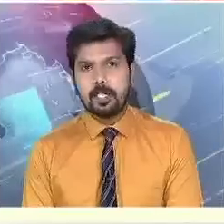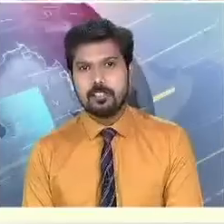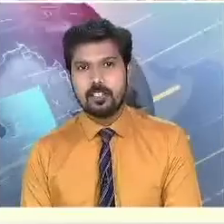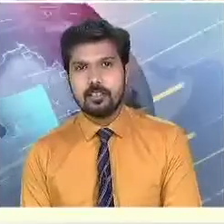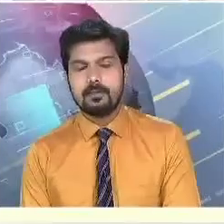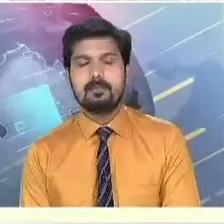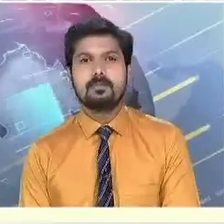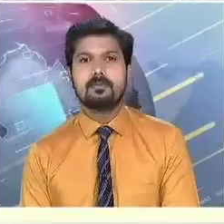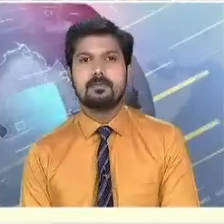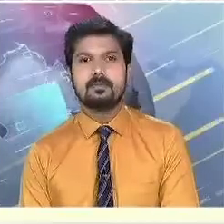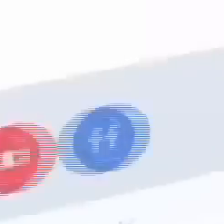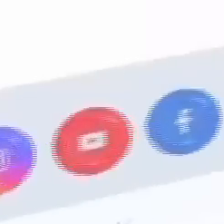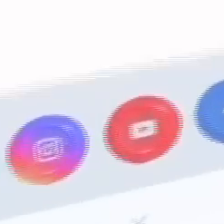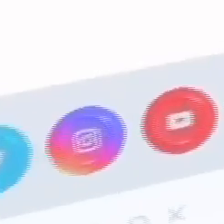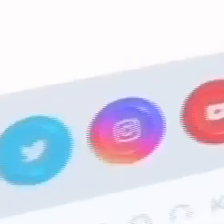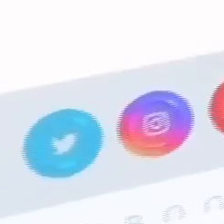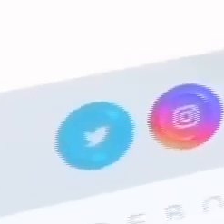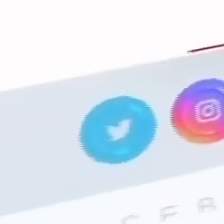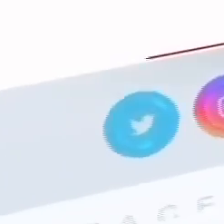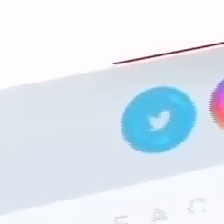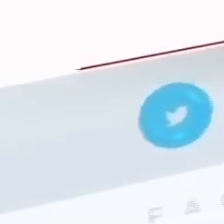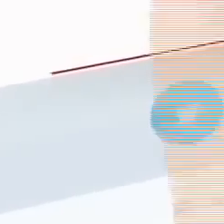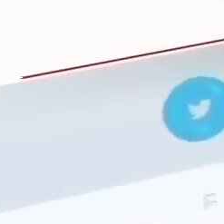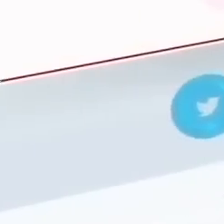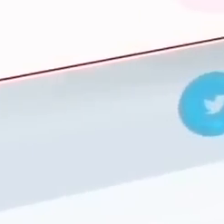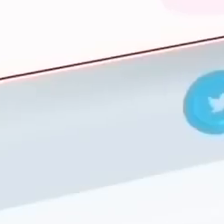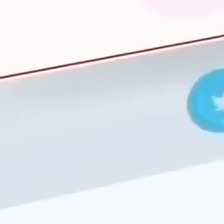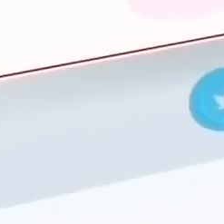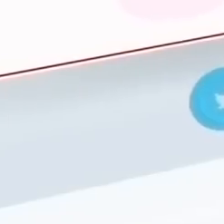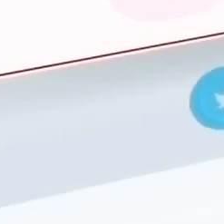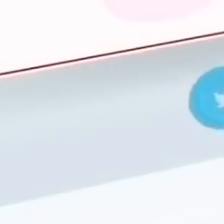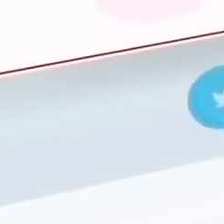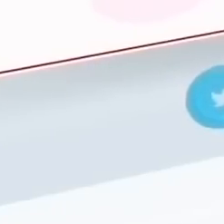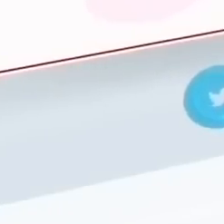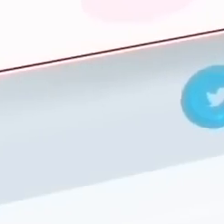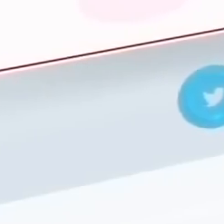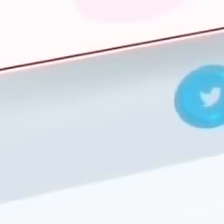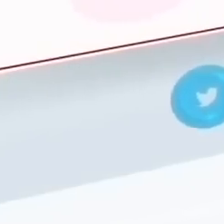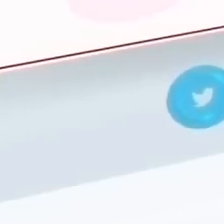போட்டியில் பங்கேற்றனர். உடனுக்குடன் செய்திகளை தெரிந்து கொள்ள சன் நியூஸ் பெல் ஐகானை கிளிக் பண்ணுங்க.